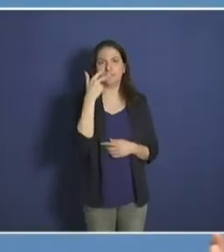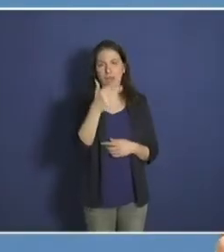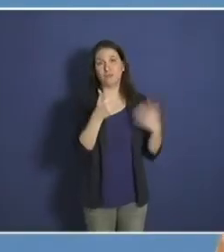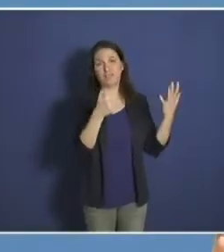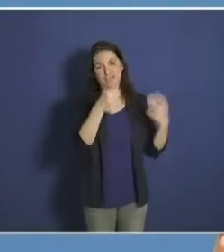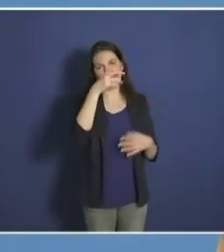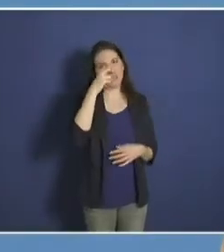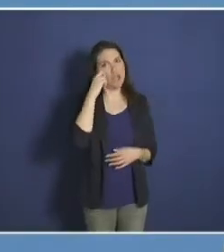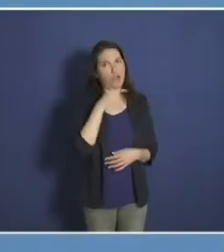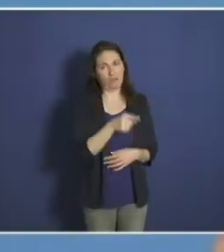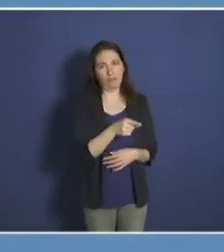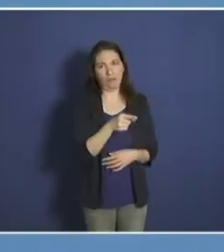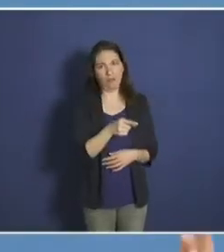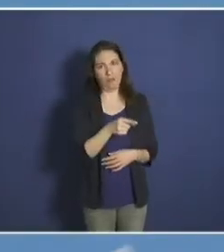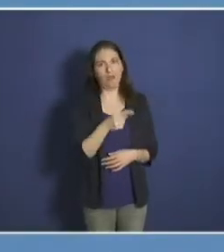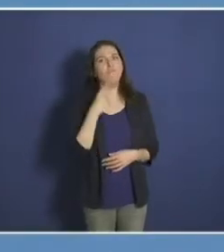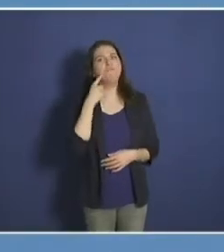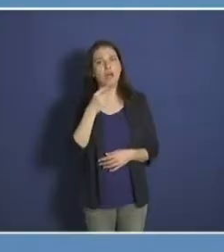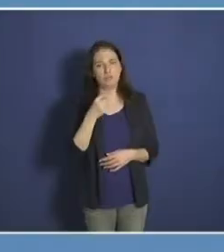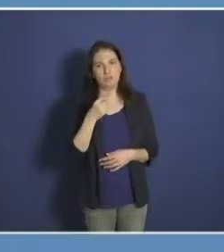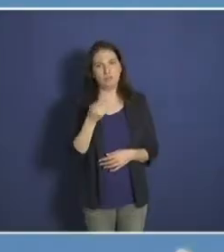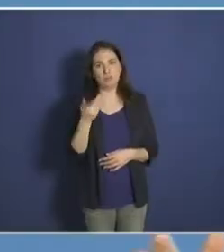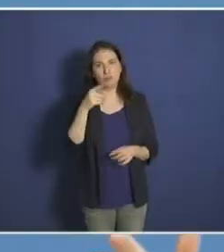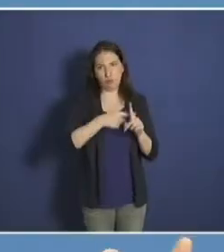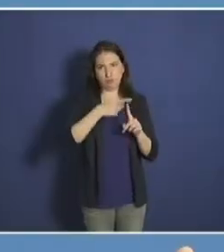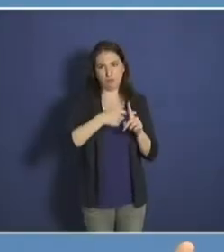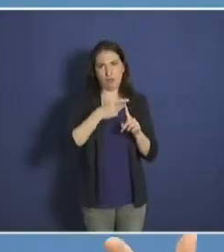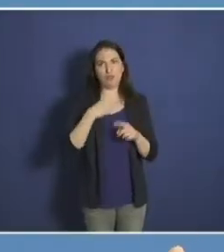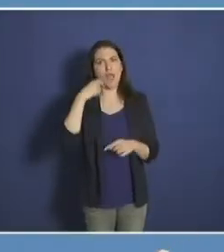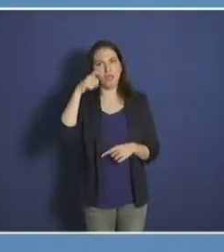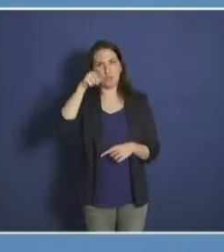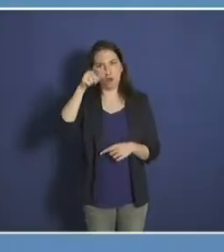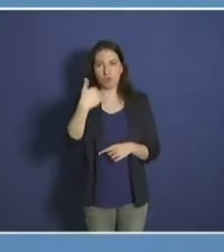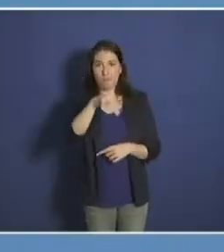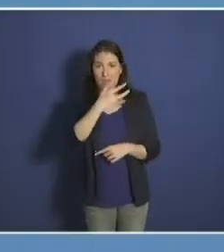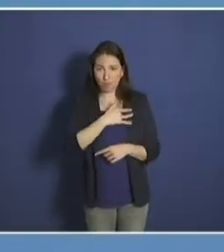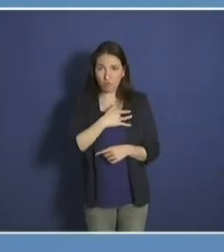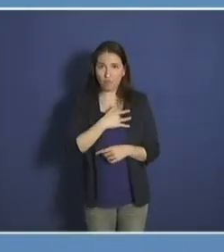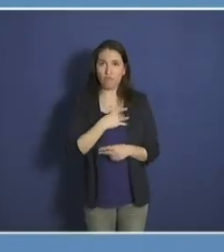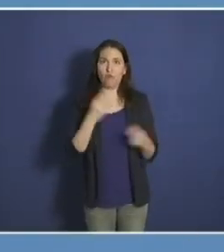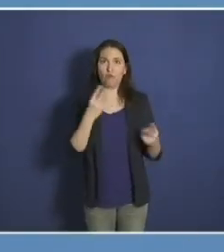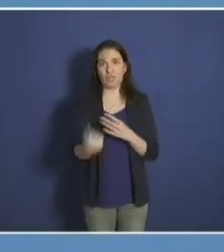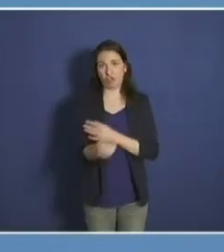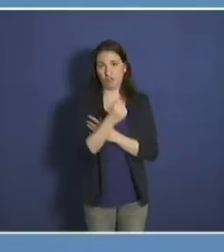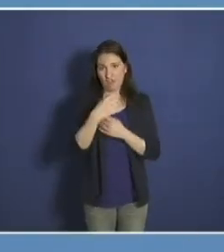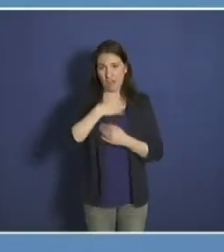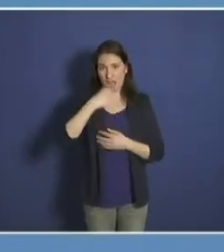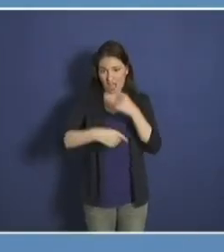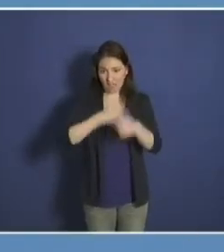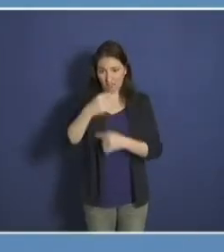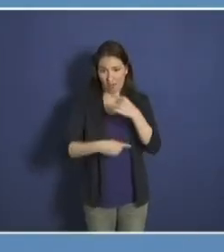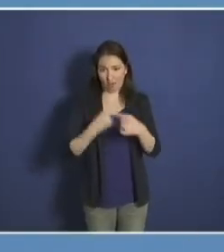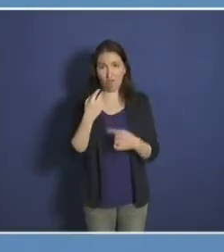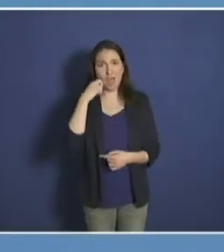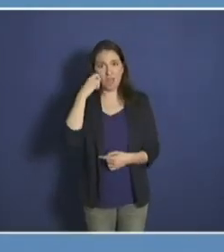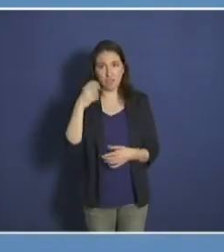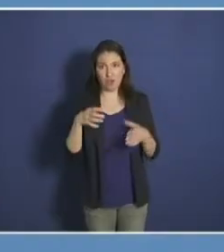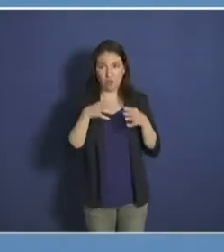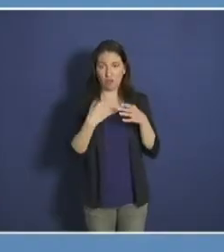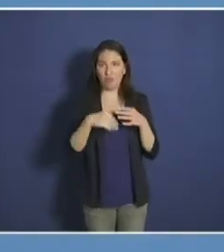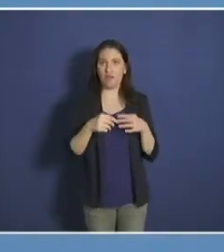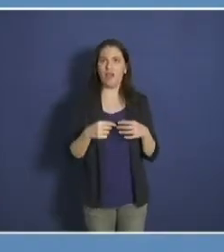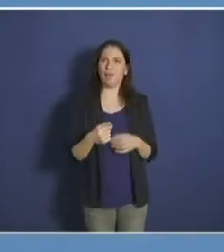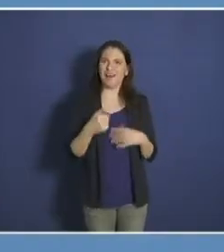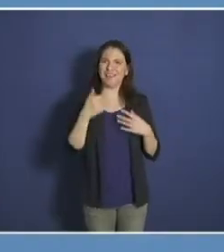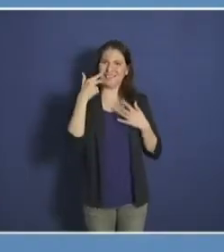die Todesrate natürlich bei den Älteren viel, viel höher ist oder der schwere Verlauf, wissen Sie, wenn 63 der Durchschnitt ist, wie